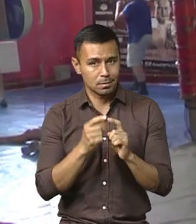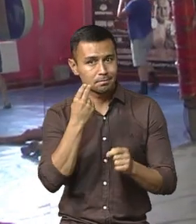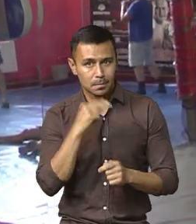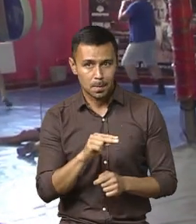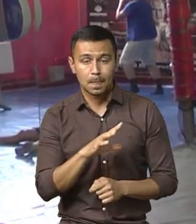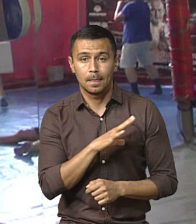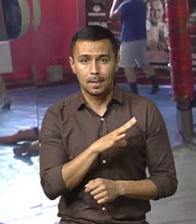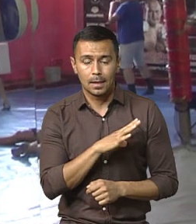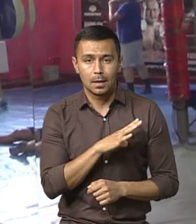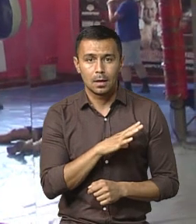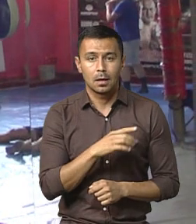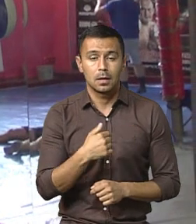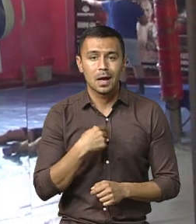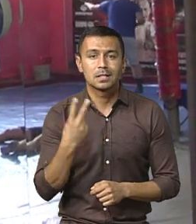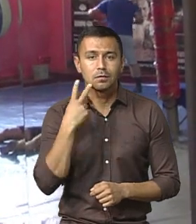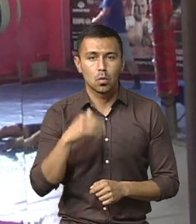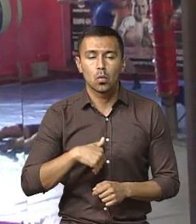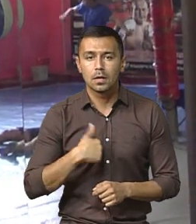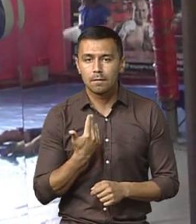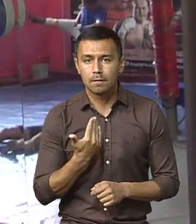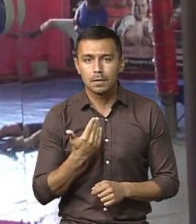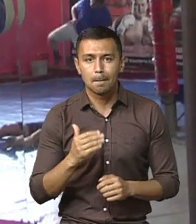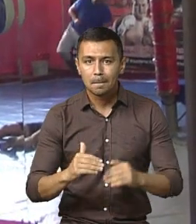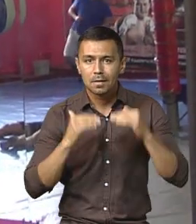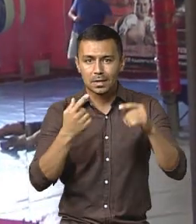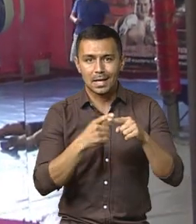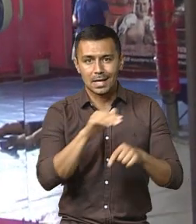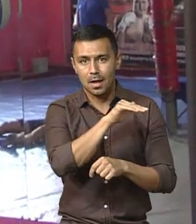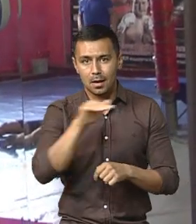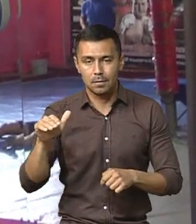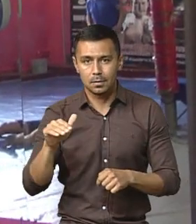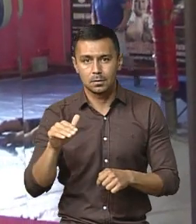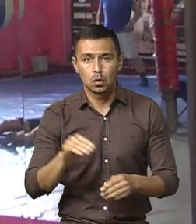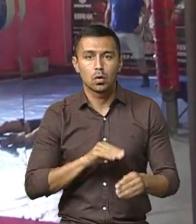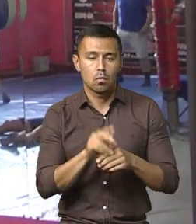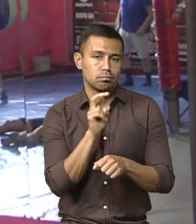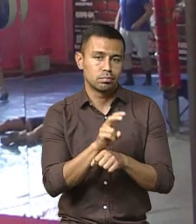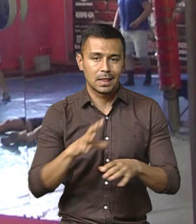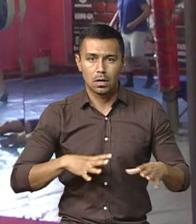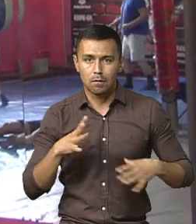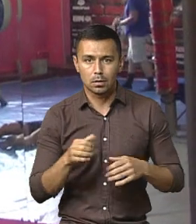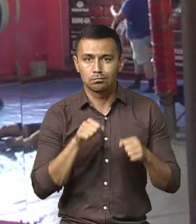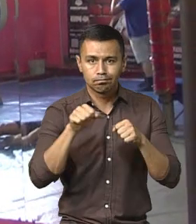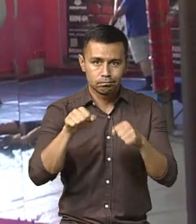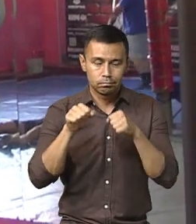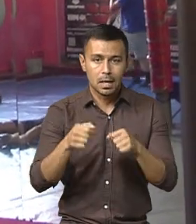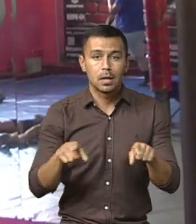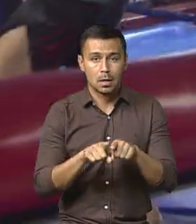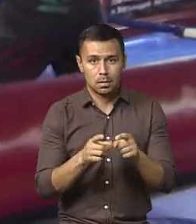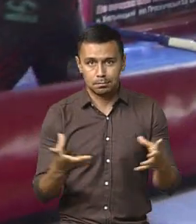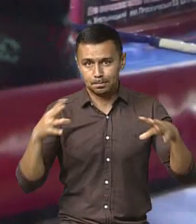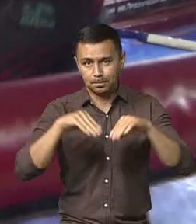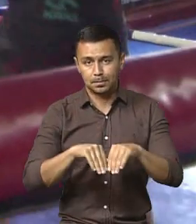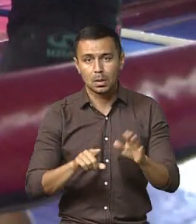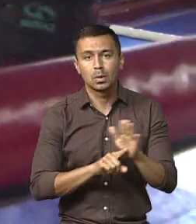відносно, то я її завжди хотів якби підвищити цей рівень. І додатково ходив на тренування ще з ударної техніки, і так воно поєдналося.